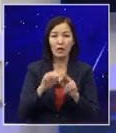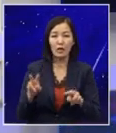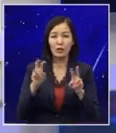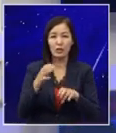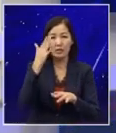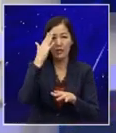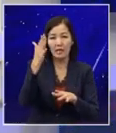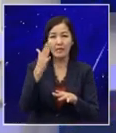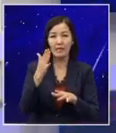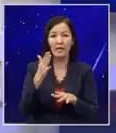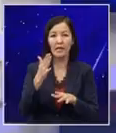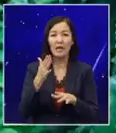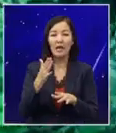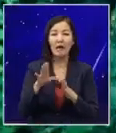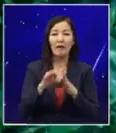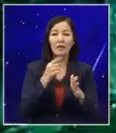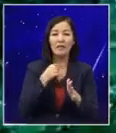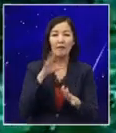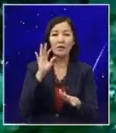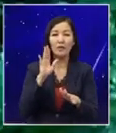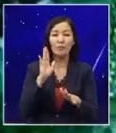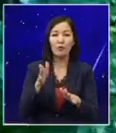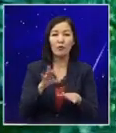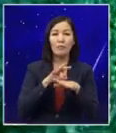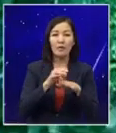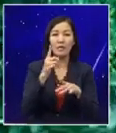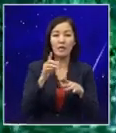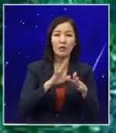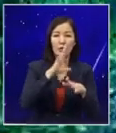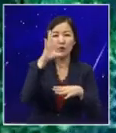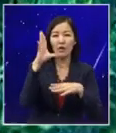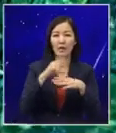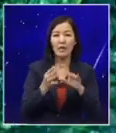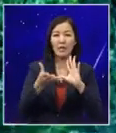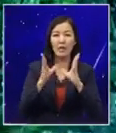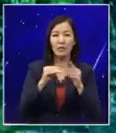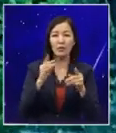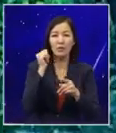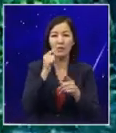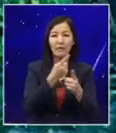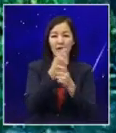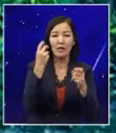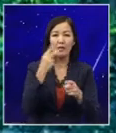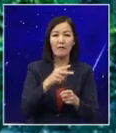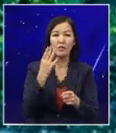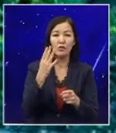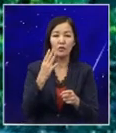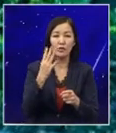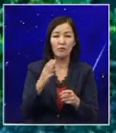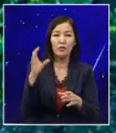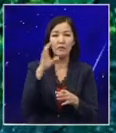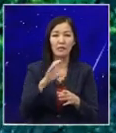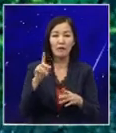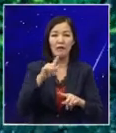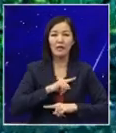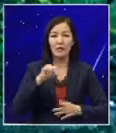песню «See Alive». Голосование будет проходить в течение суток, результаты которого объявят завтра, 24 сентября. В финале